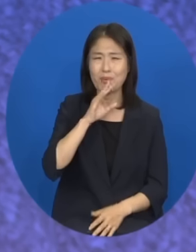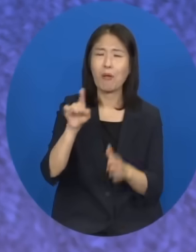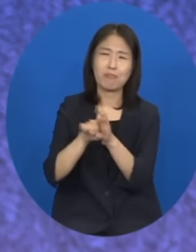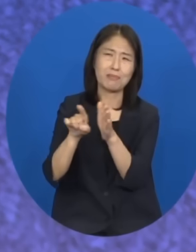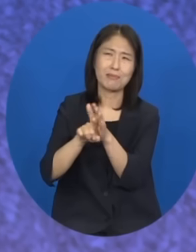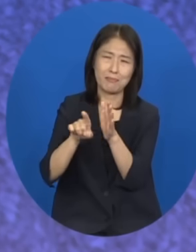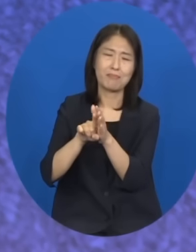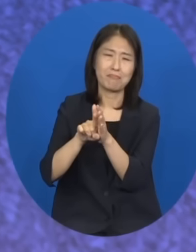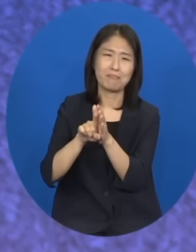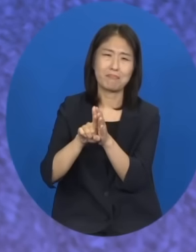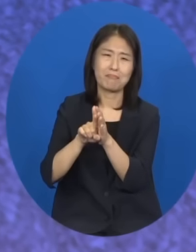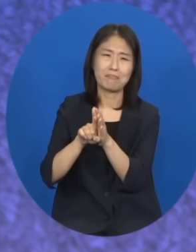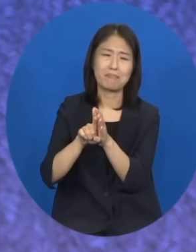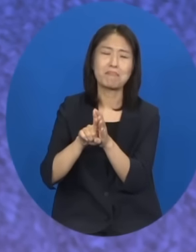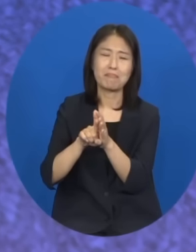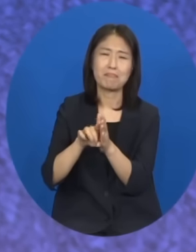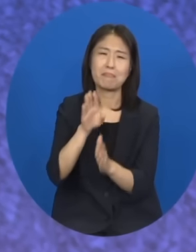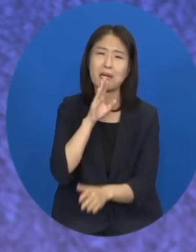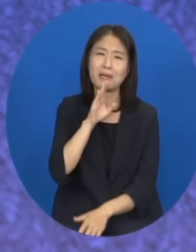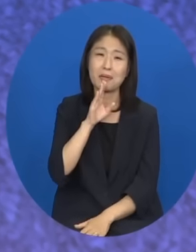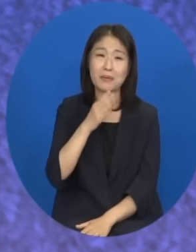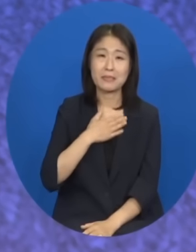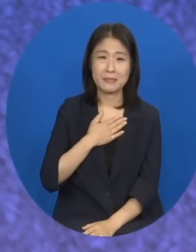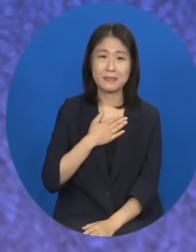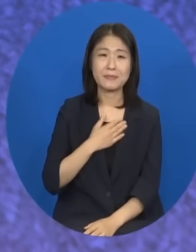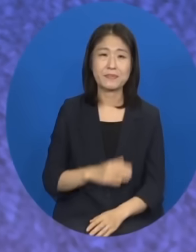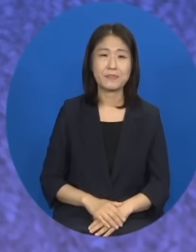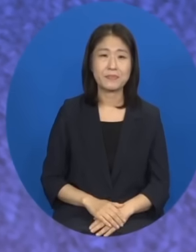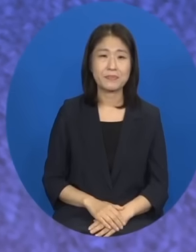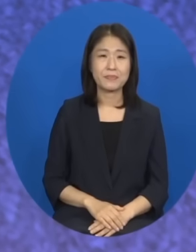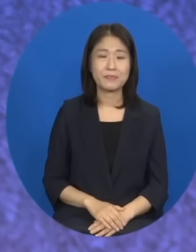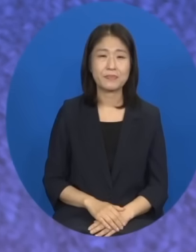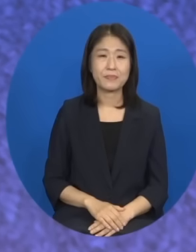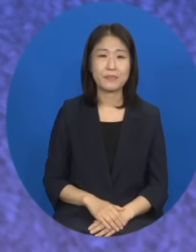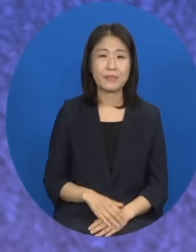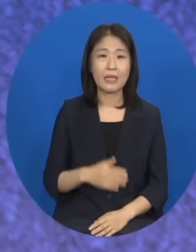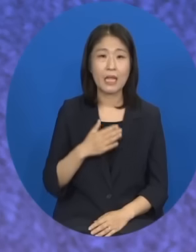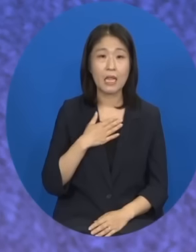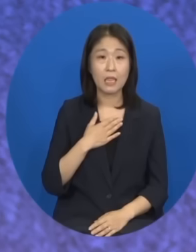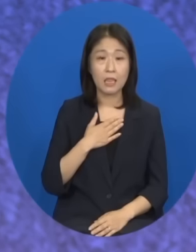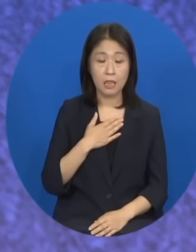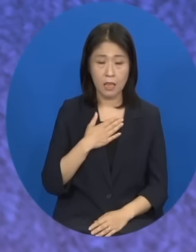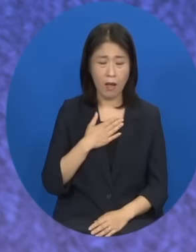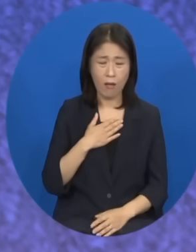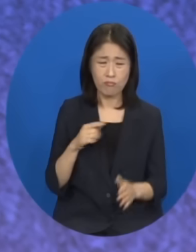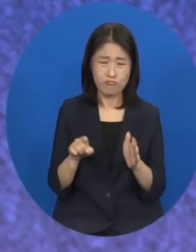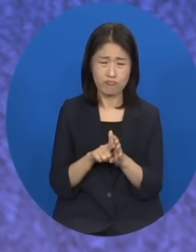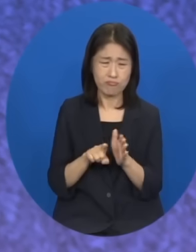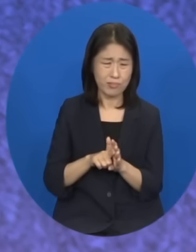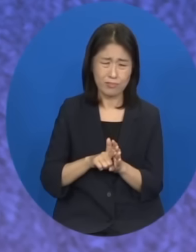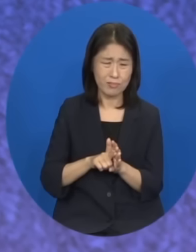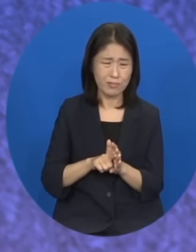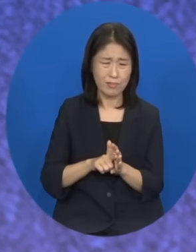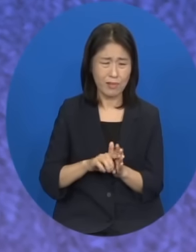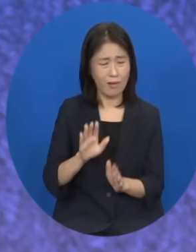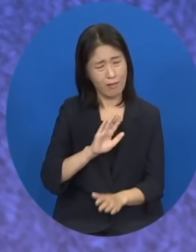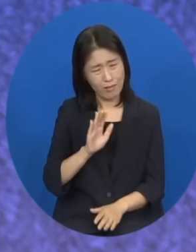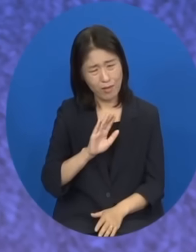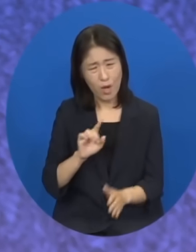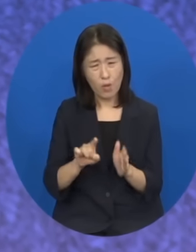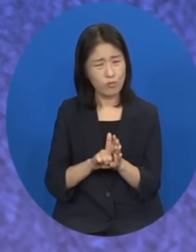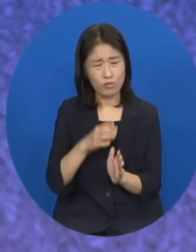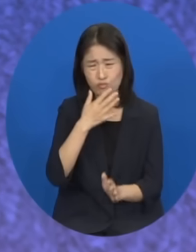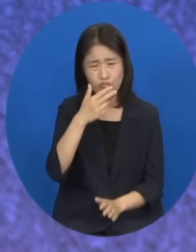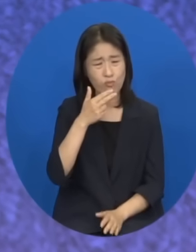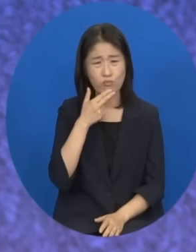모르겠어요. 예수님이 내 안에 계시다고 그렇게 이야기를 해도 안 믿어지는 분들도 있거든요. 이유는